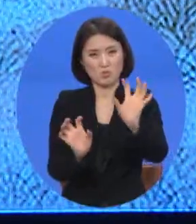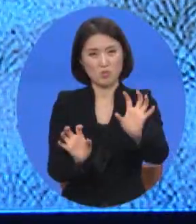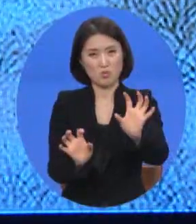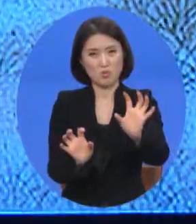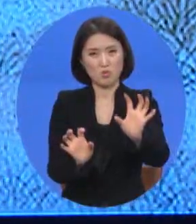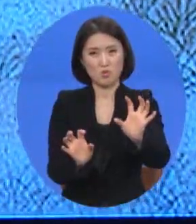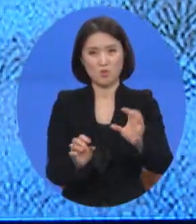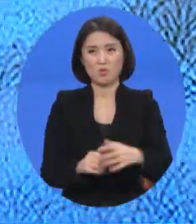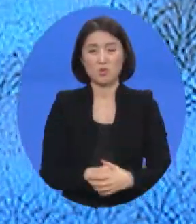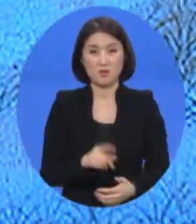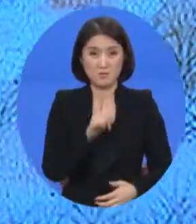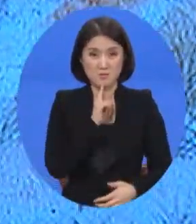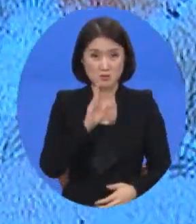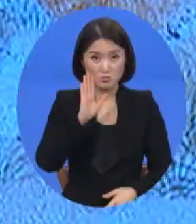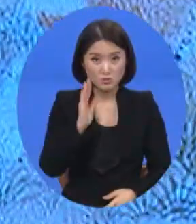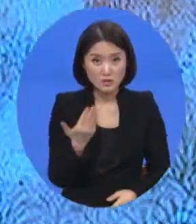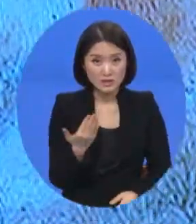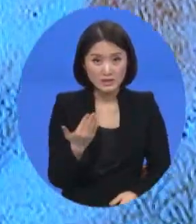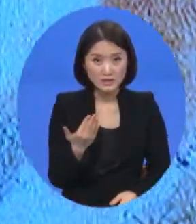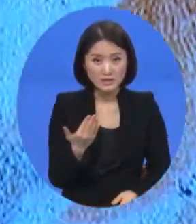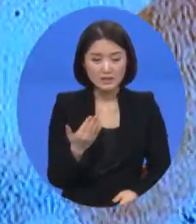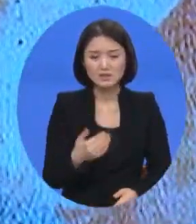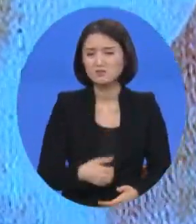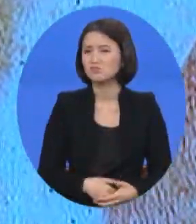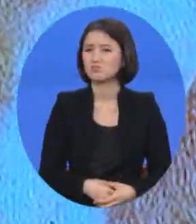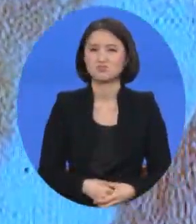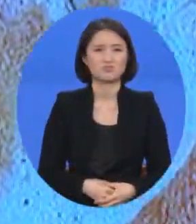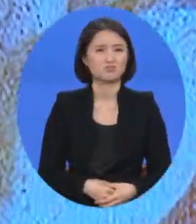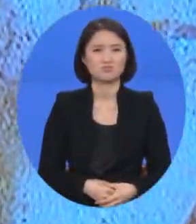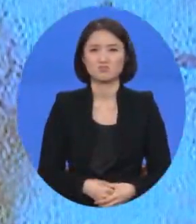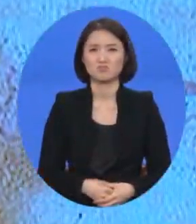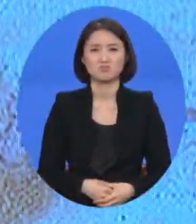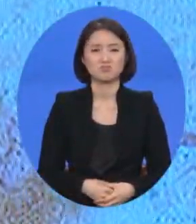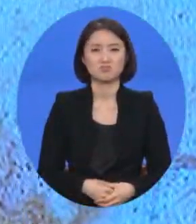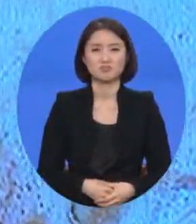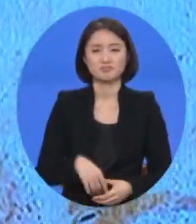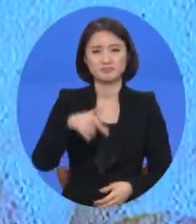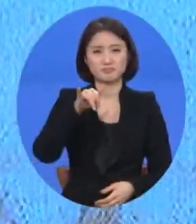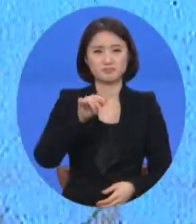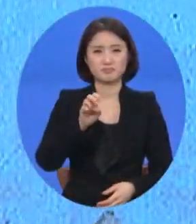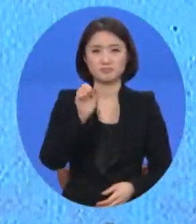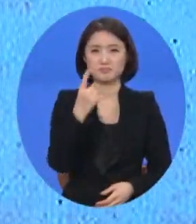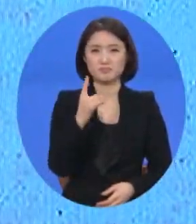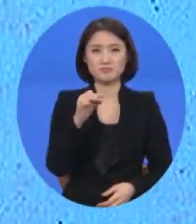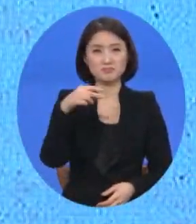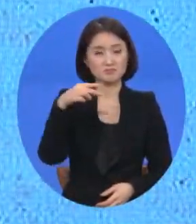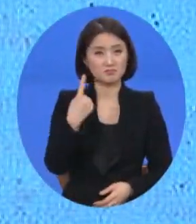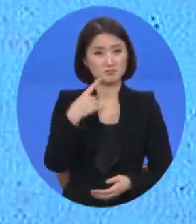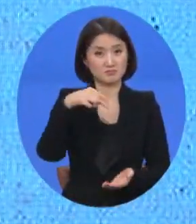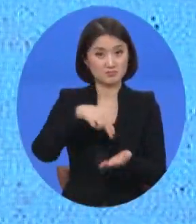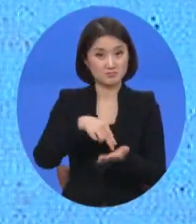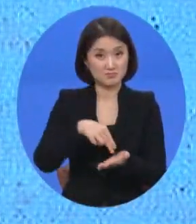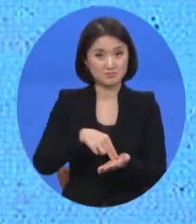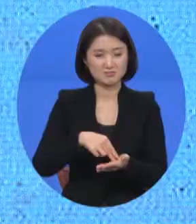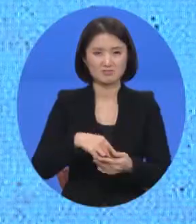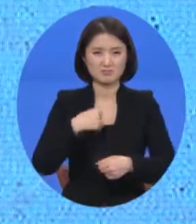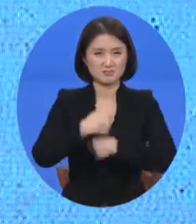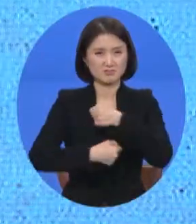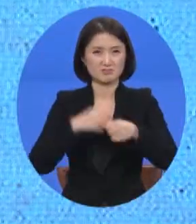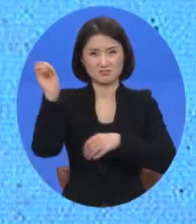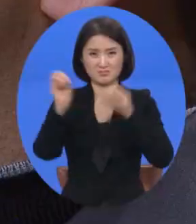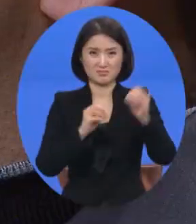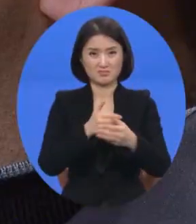같이 존재한다는 게 말이 됩니까 말이 안되죠 단원 김홍도가 무슨 의원의 마무리 있습니까 4 봐도 다 알